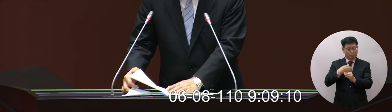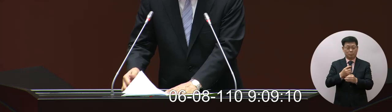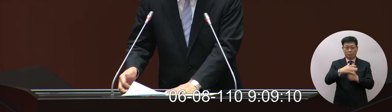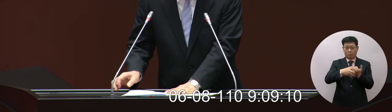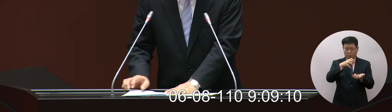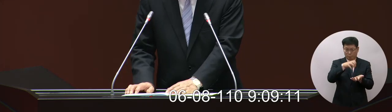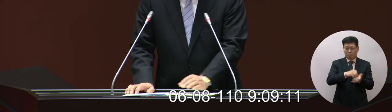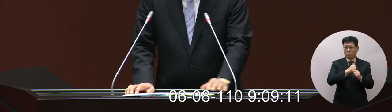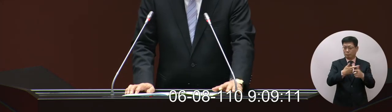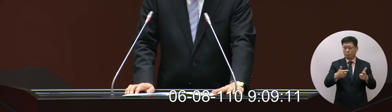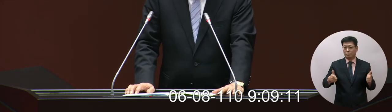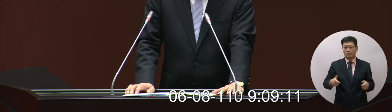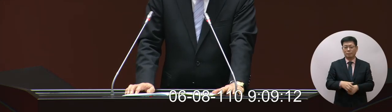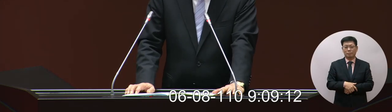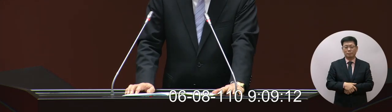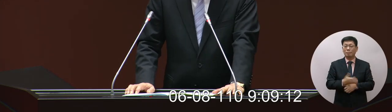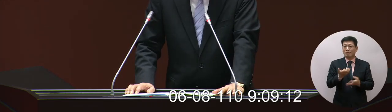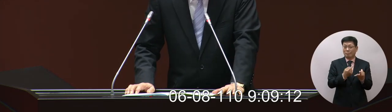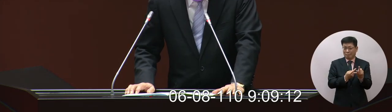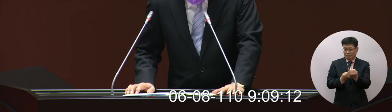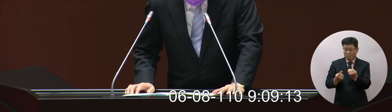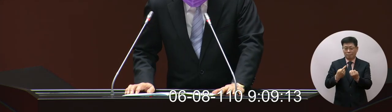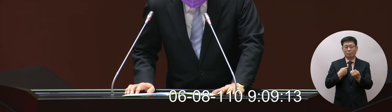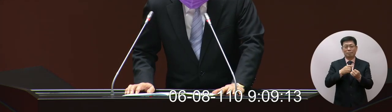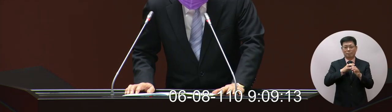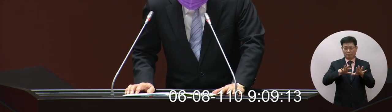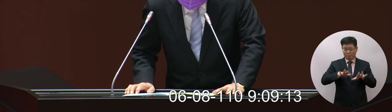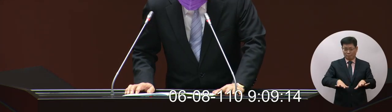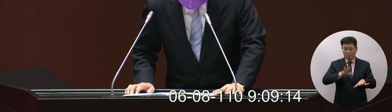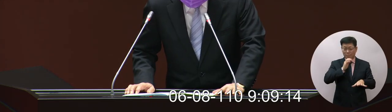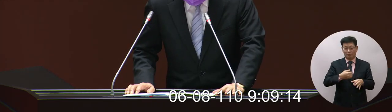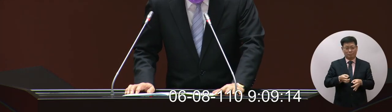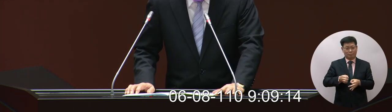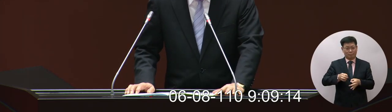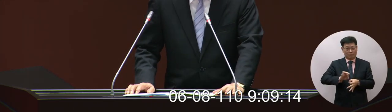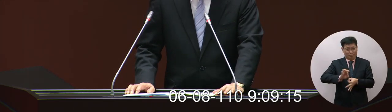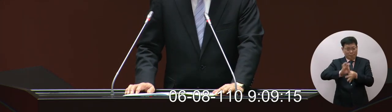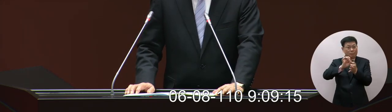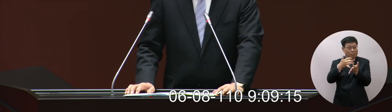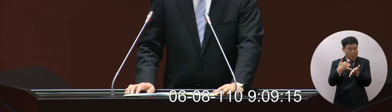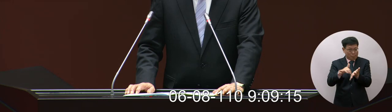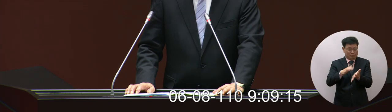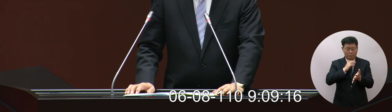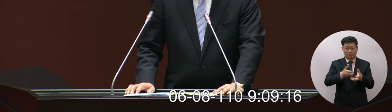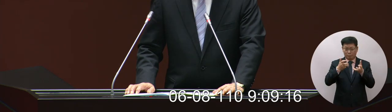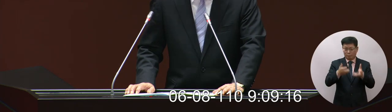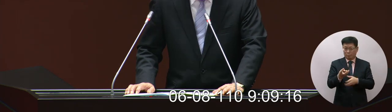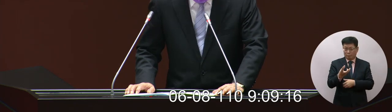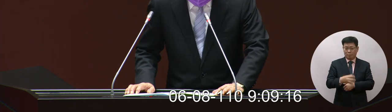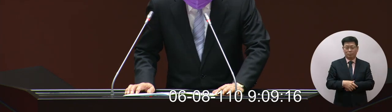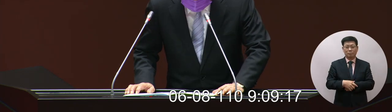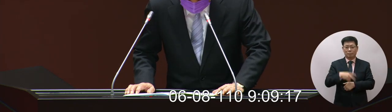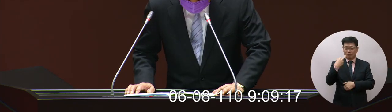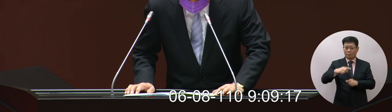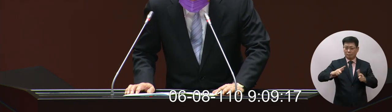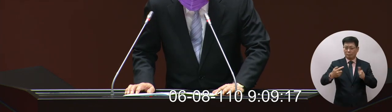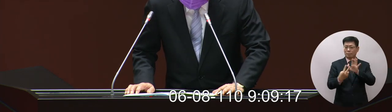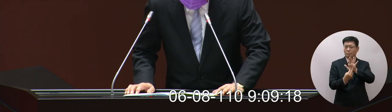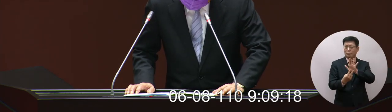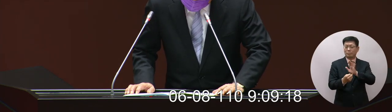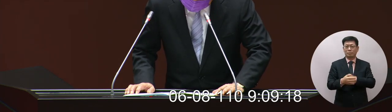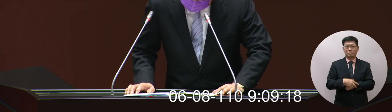保证等等。以上仅就本次追加预算案的编制重点概要说